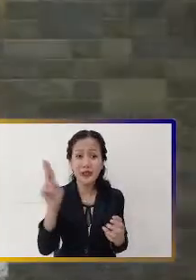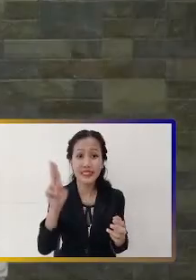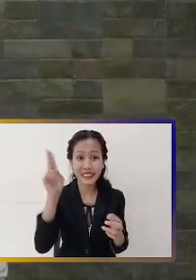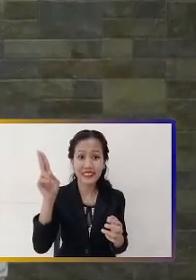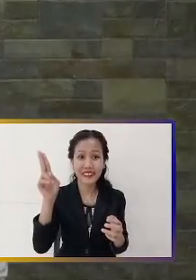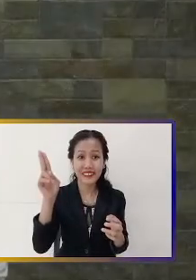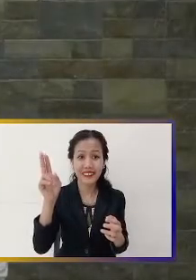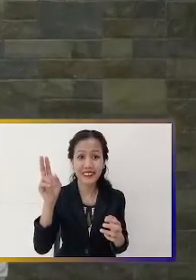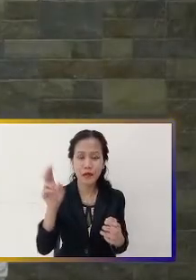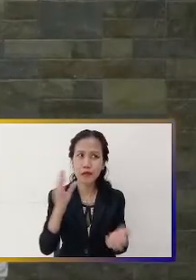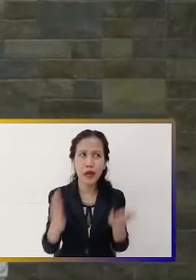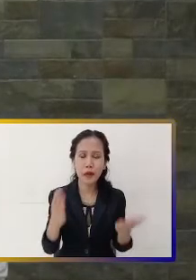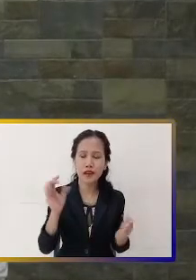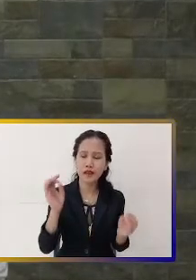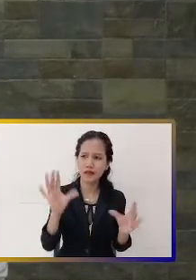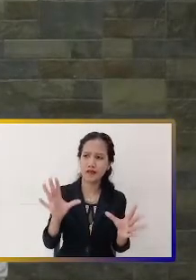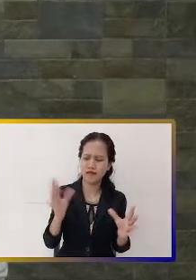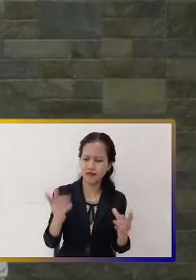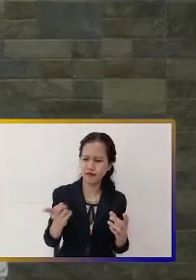Diba?